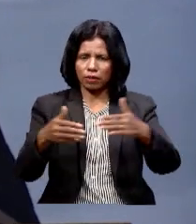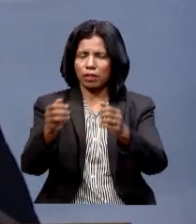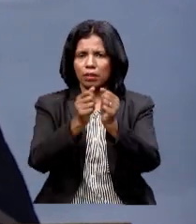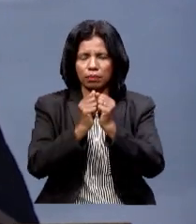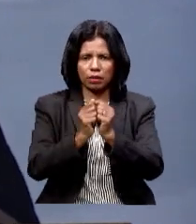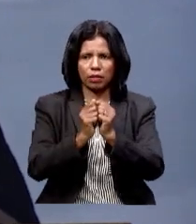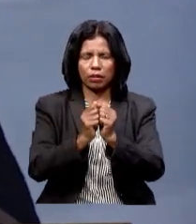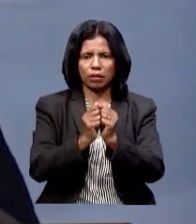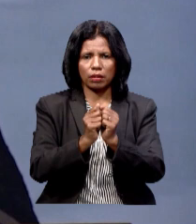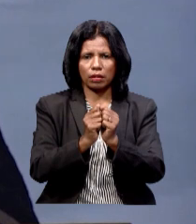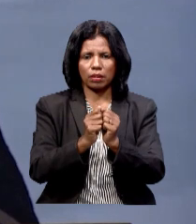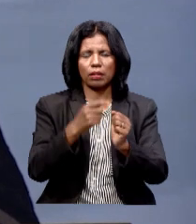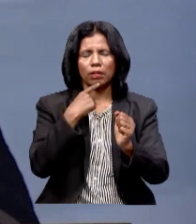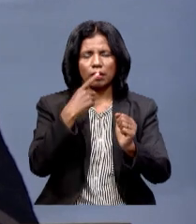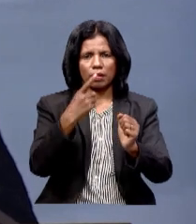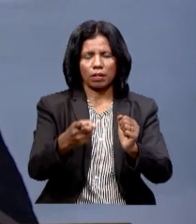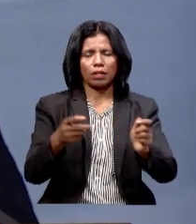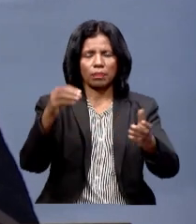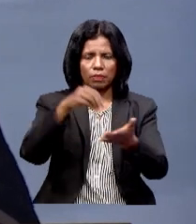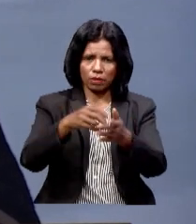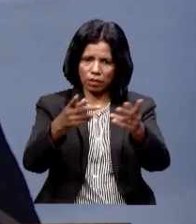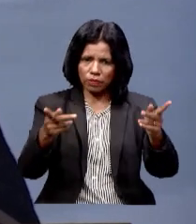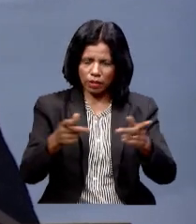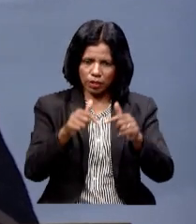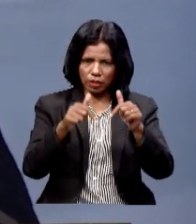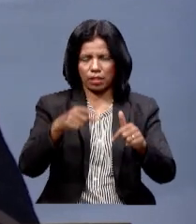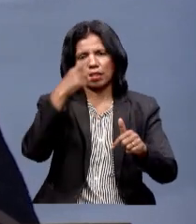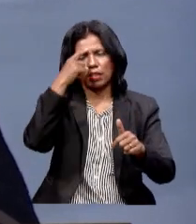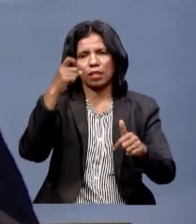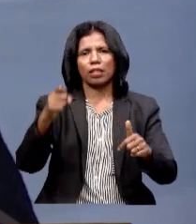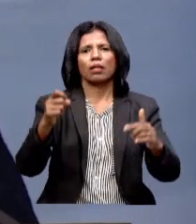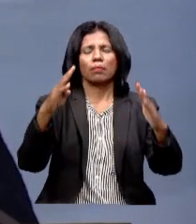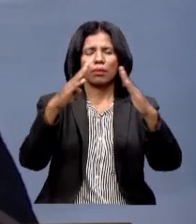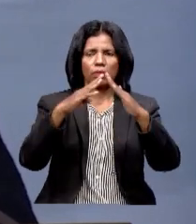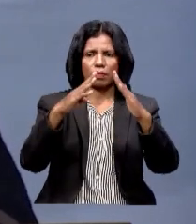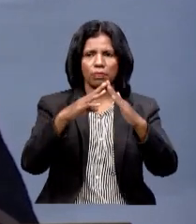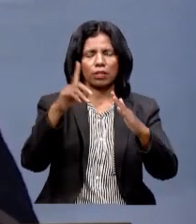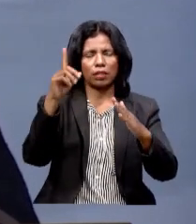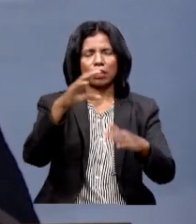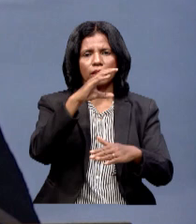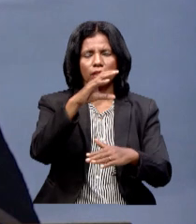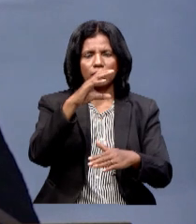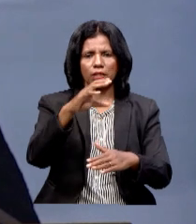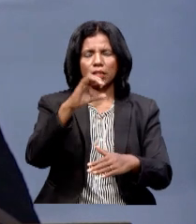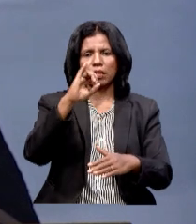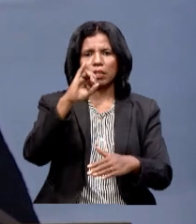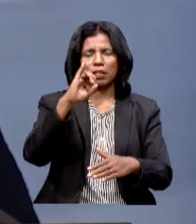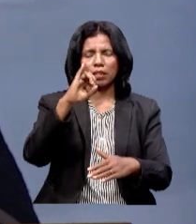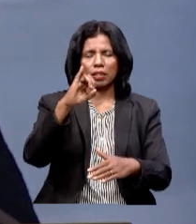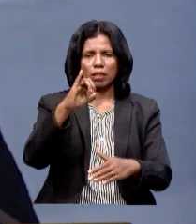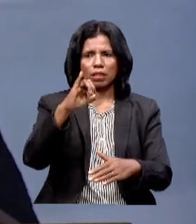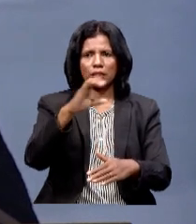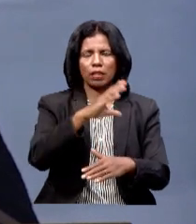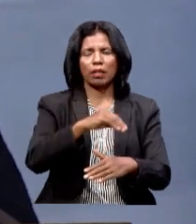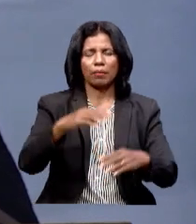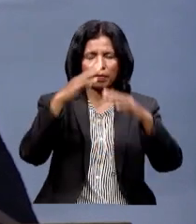atau fo konfiansa pamalo beli hamangangnya fatin dan tamba, uma ida hanesanya sesiai, Presidente se